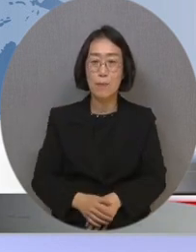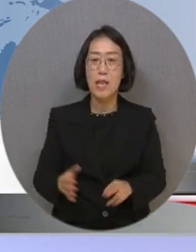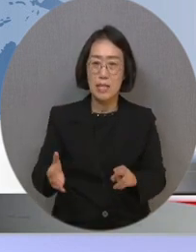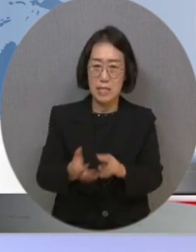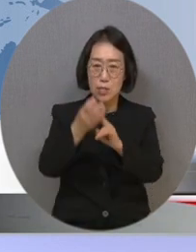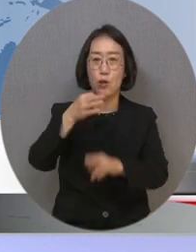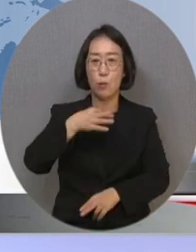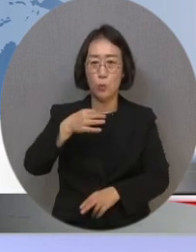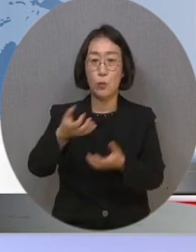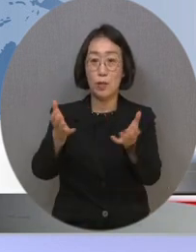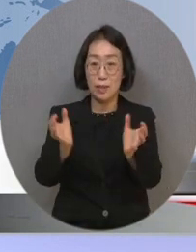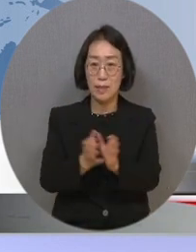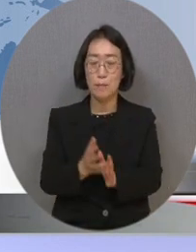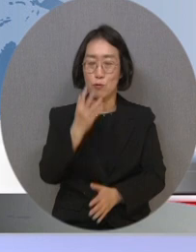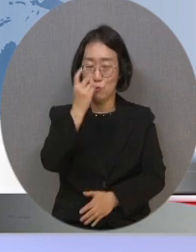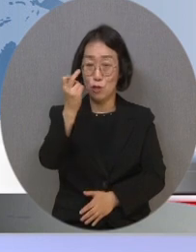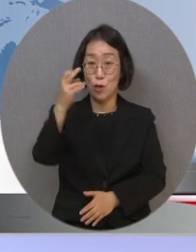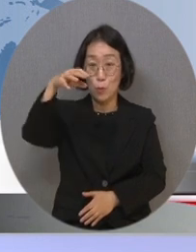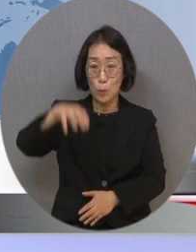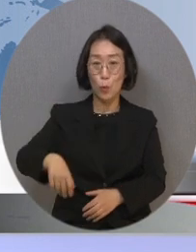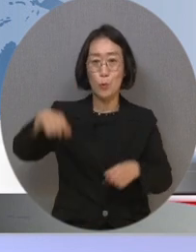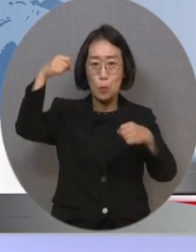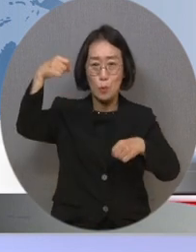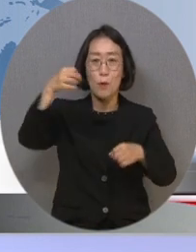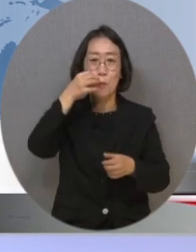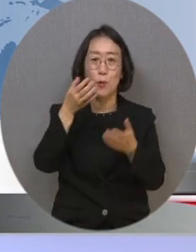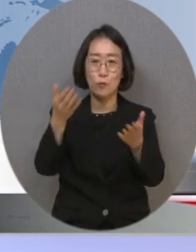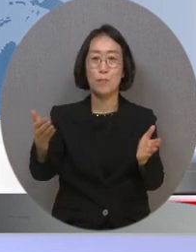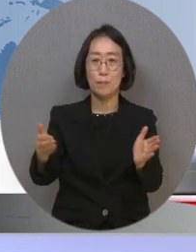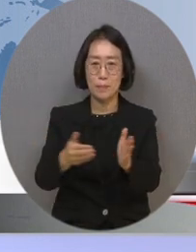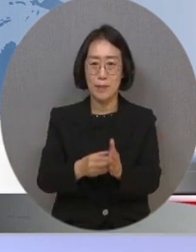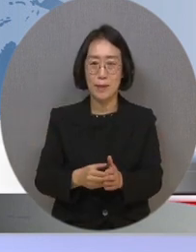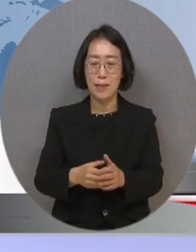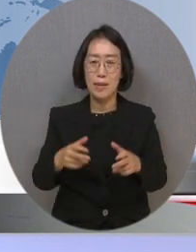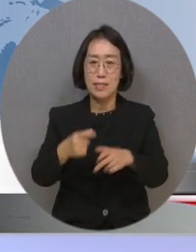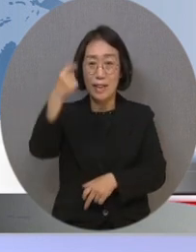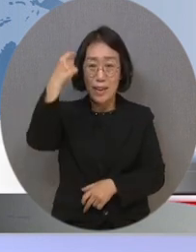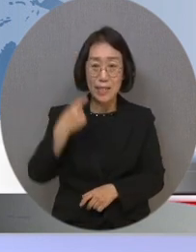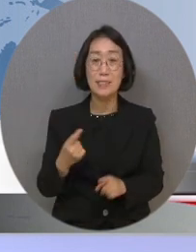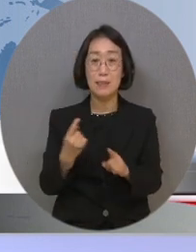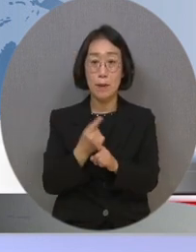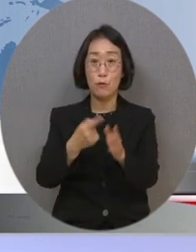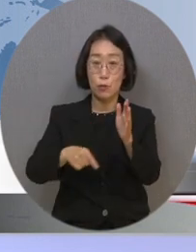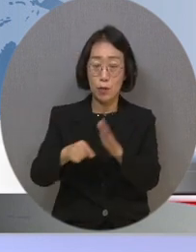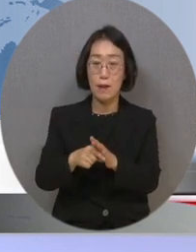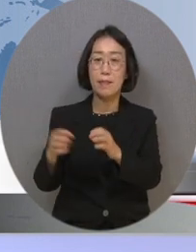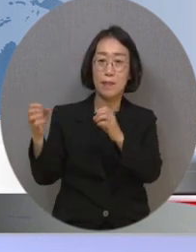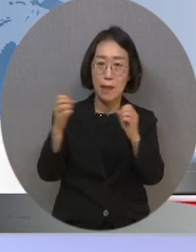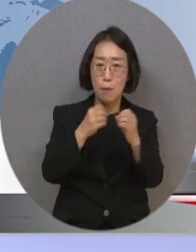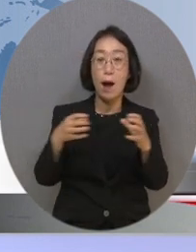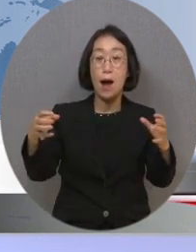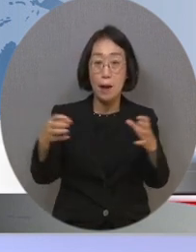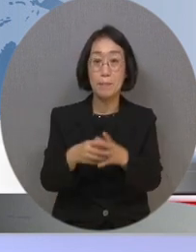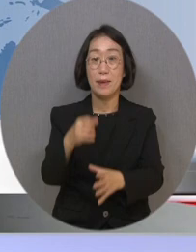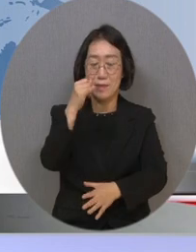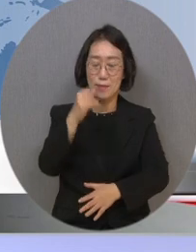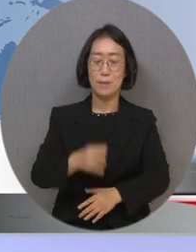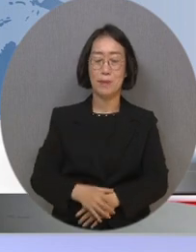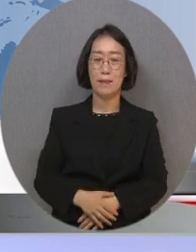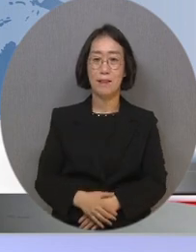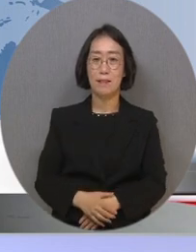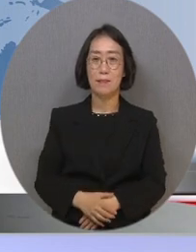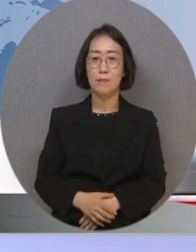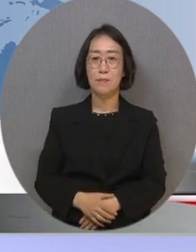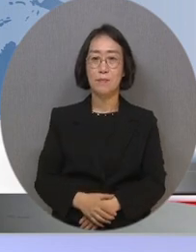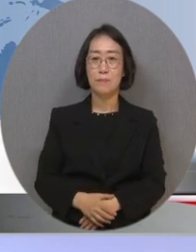앙상블이 전남 순천에 왔습니다. 장애 인식 개선을 위한 공감 콘서트가 열렸는데요. 유제니 기자입니다.